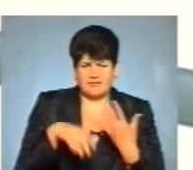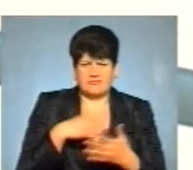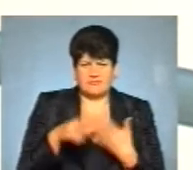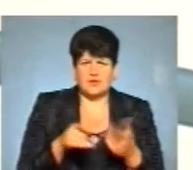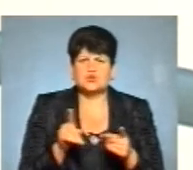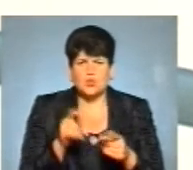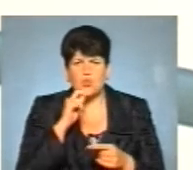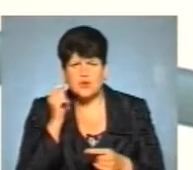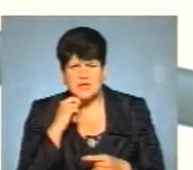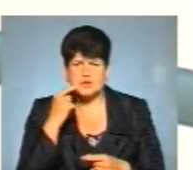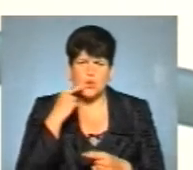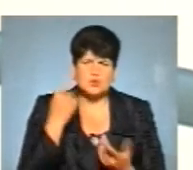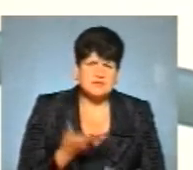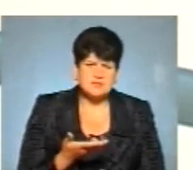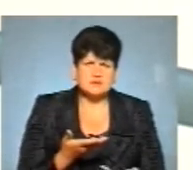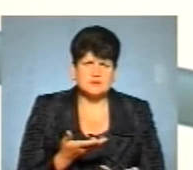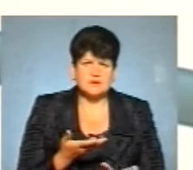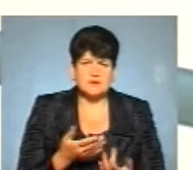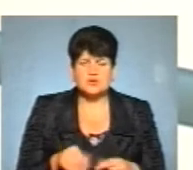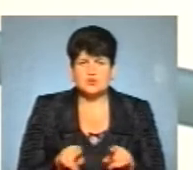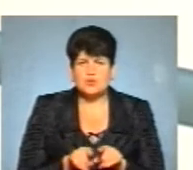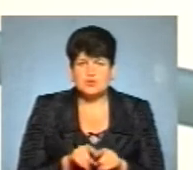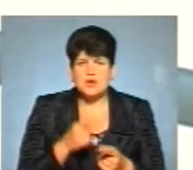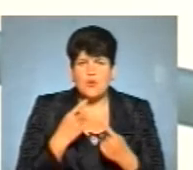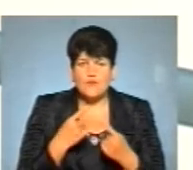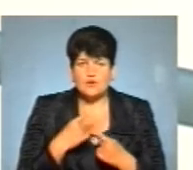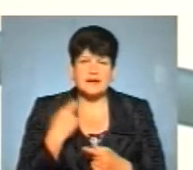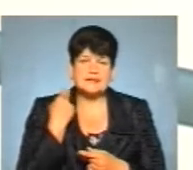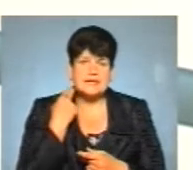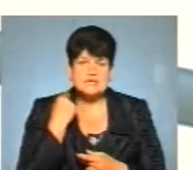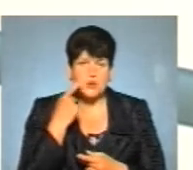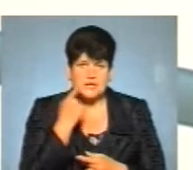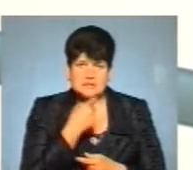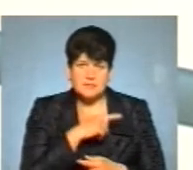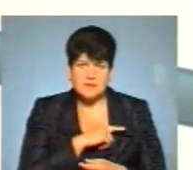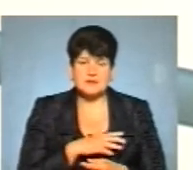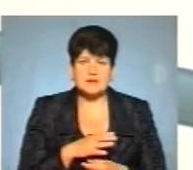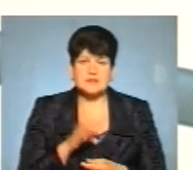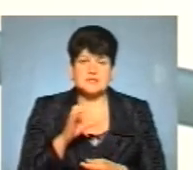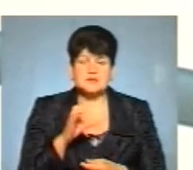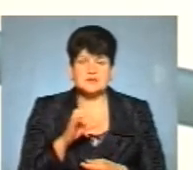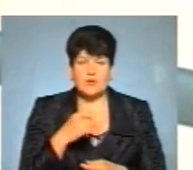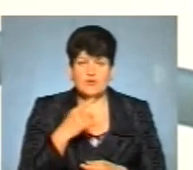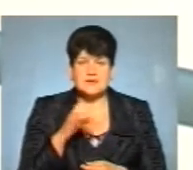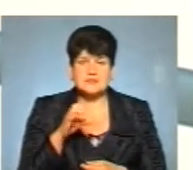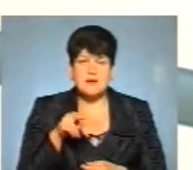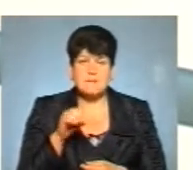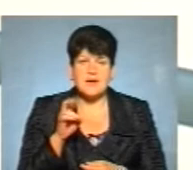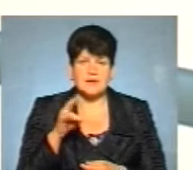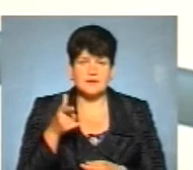чого, української, російської, схоже, як говорять про англійську, іспанську, називають спенглиш, так само тут можна сказати, що